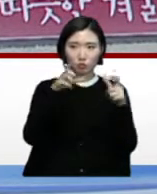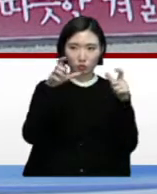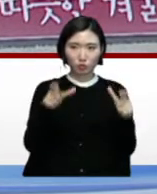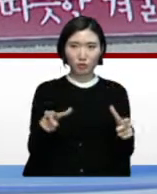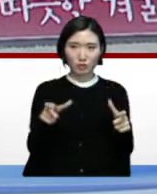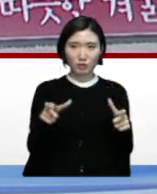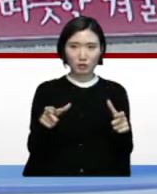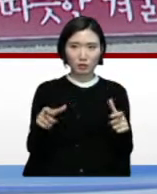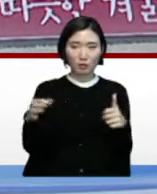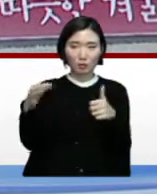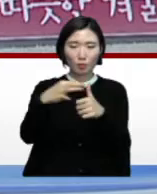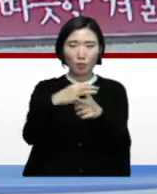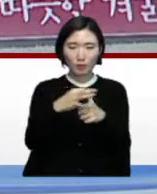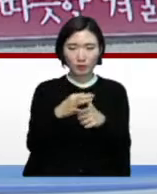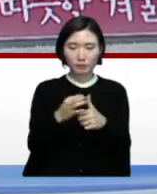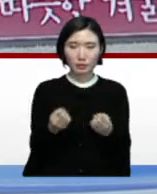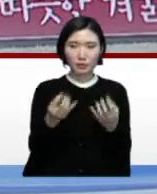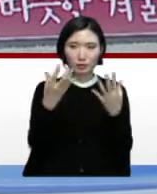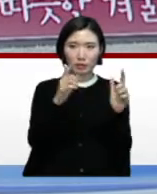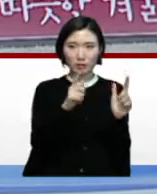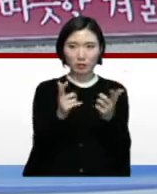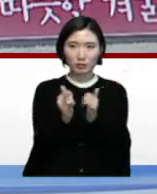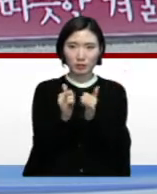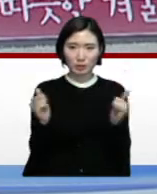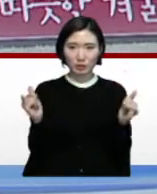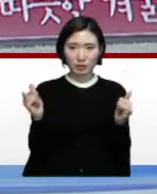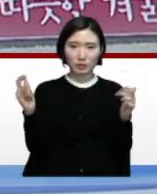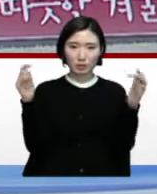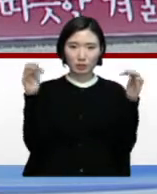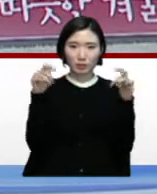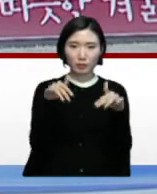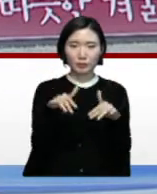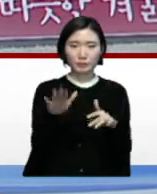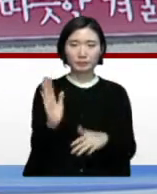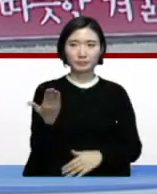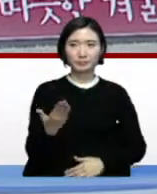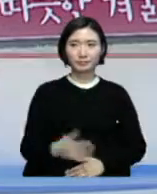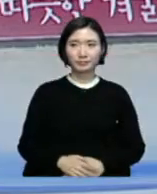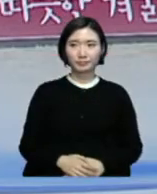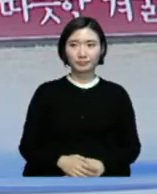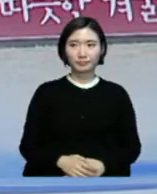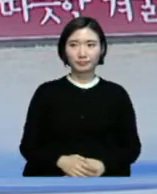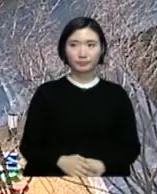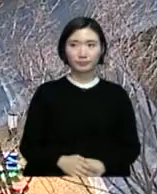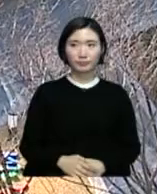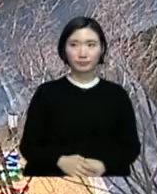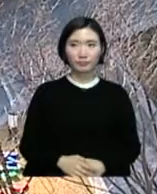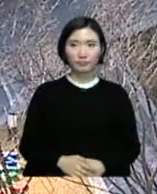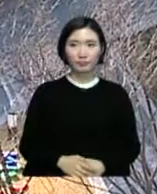개최된 모금 행사에 각계각층 주민들의 발걸음이 이어졌습니다. 박용 기자가 만나봤습니다.